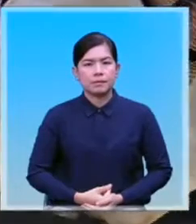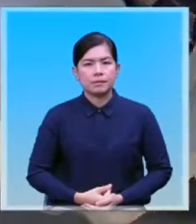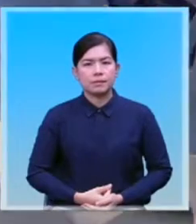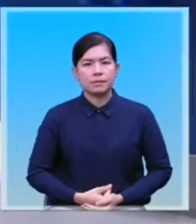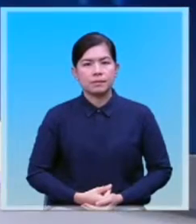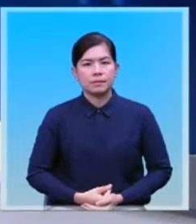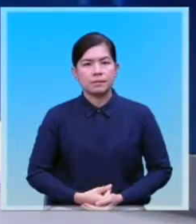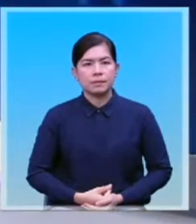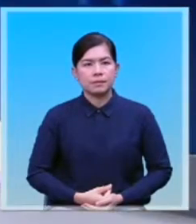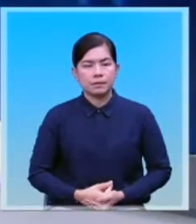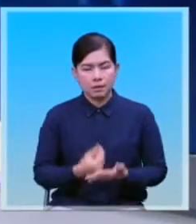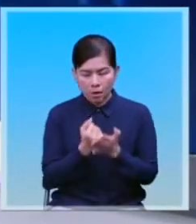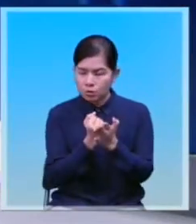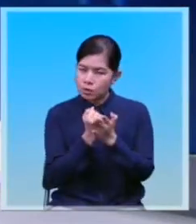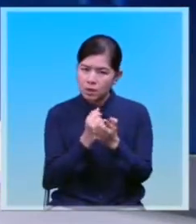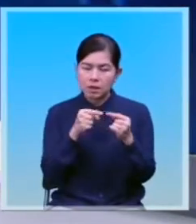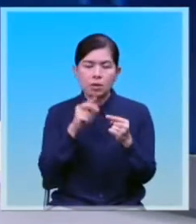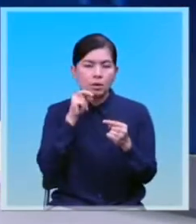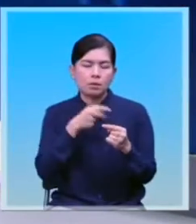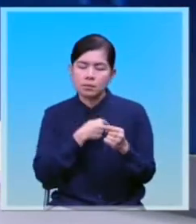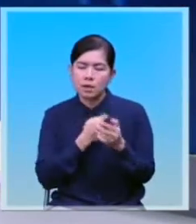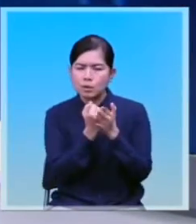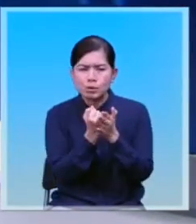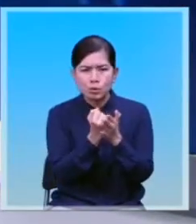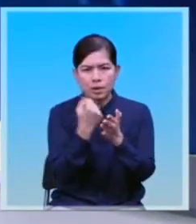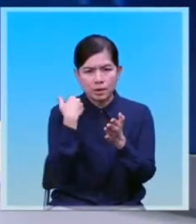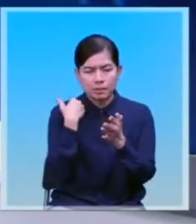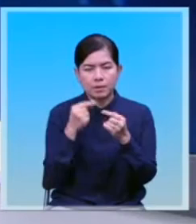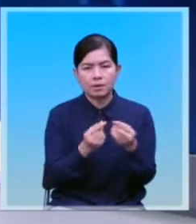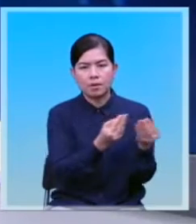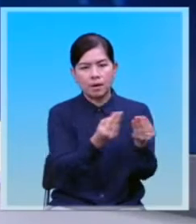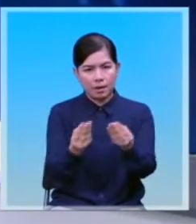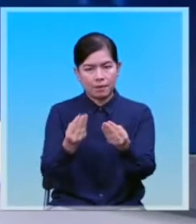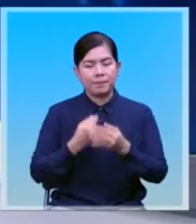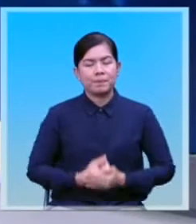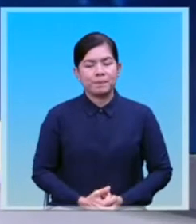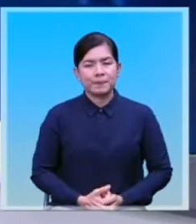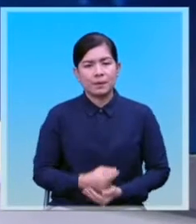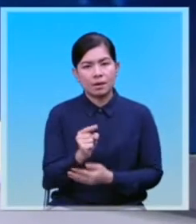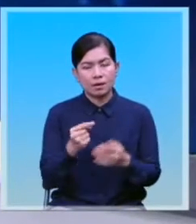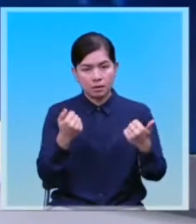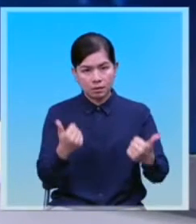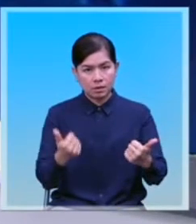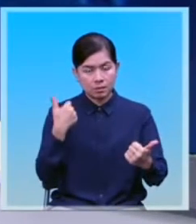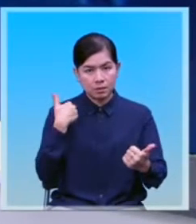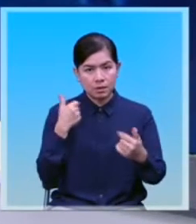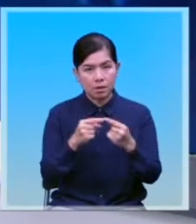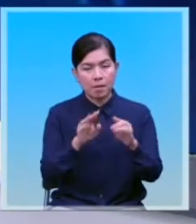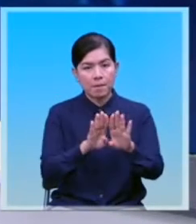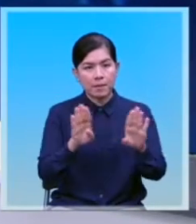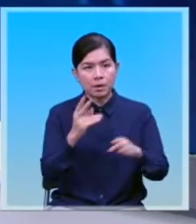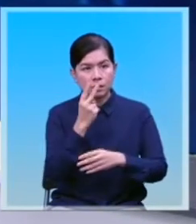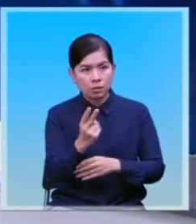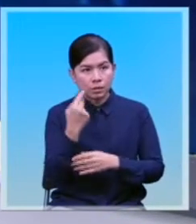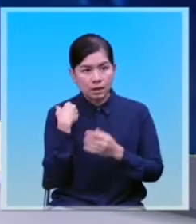ก็ร่วมด้วยช่วยกันถือว่าทำด้วยใจให้ด้วยรักนะคะในขณะเดียวกันหลายๆคนก็พยายามที่จะเปิดดูจากโลก